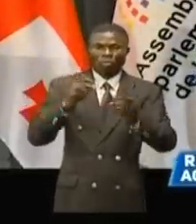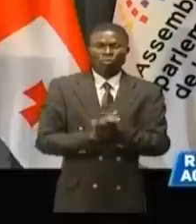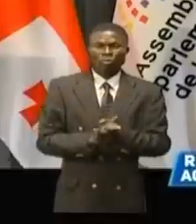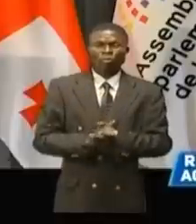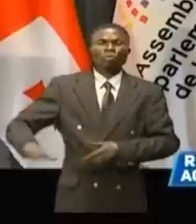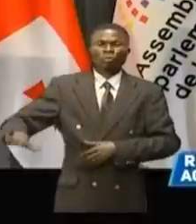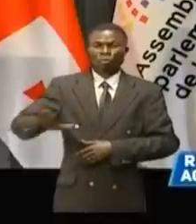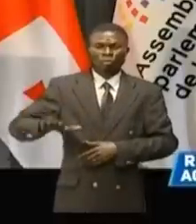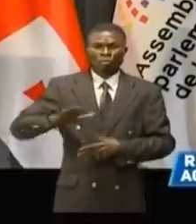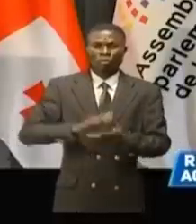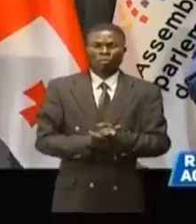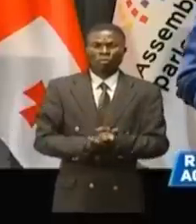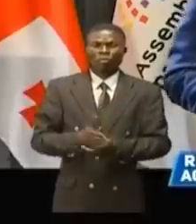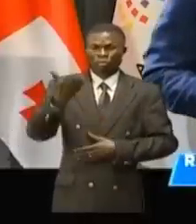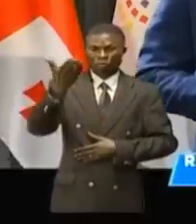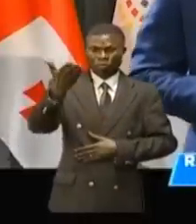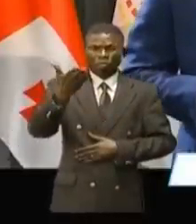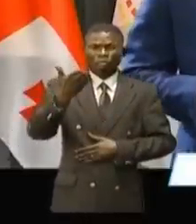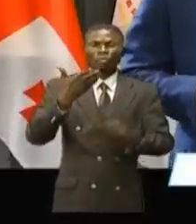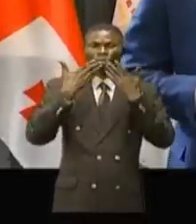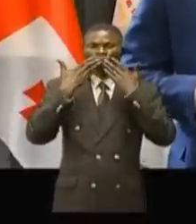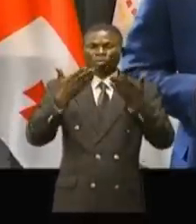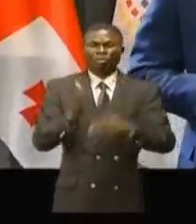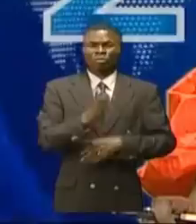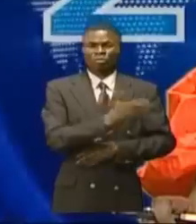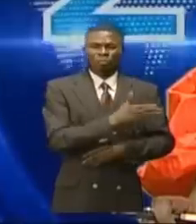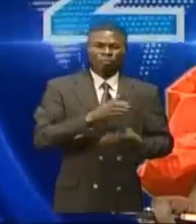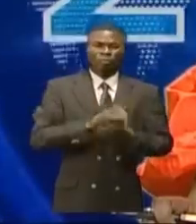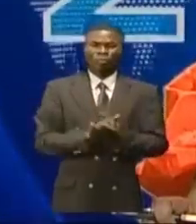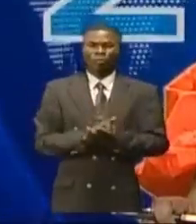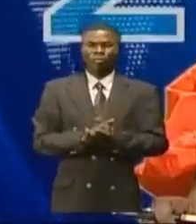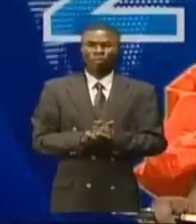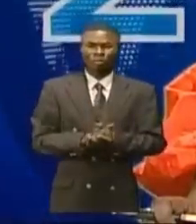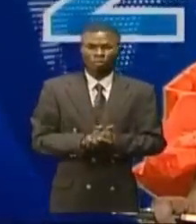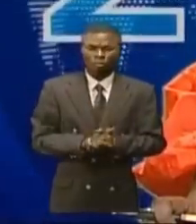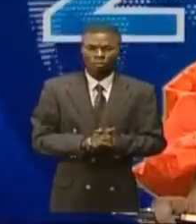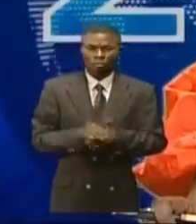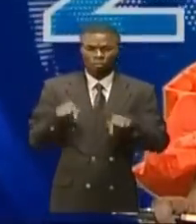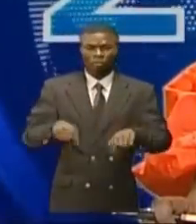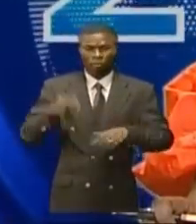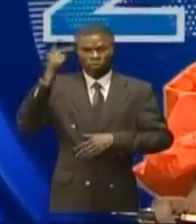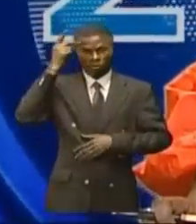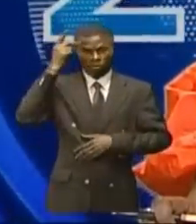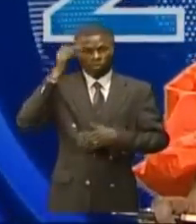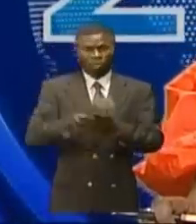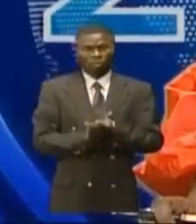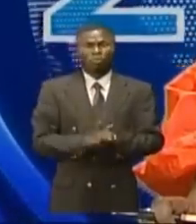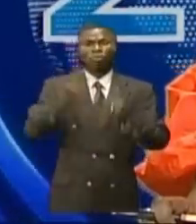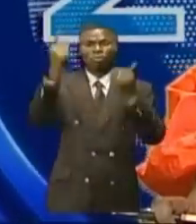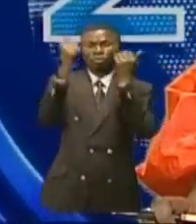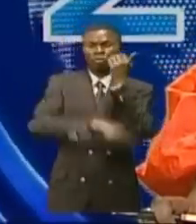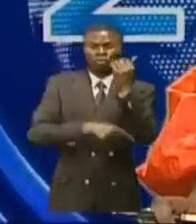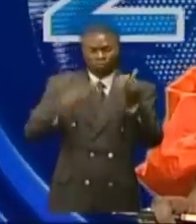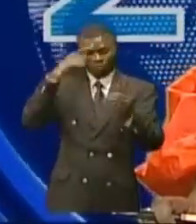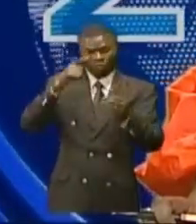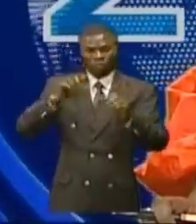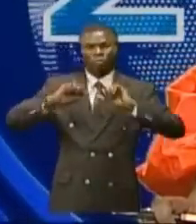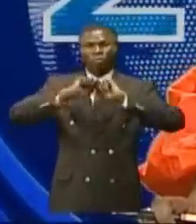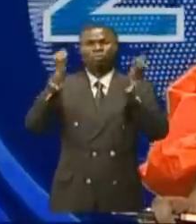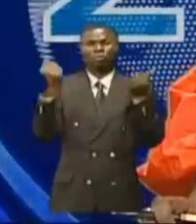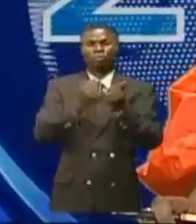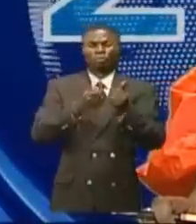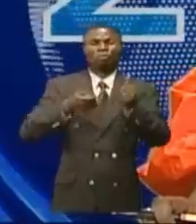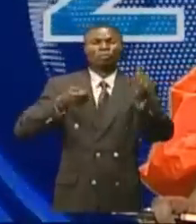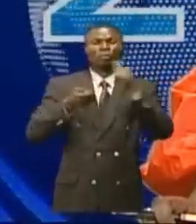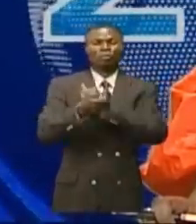Tbilissi, Robert Ndaye pour la RTNC. Revenons à Kinshasa, peine de mort pour association des malfaiteurs, vol